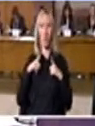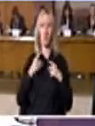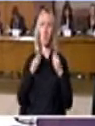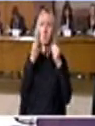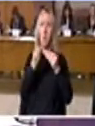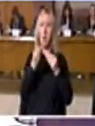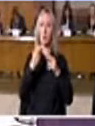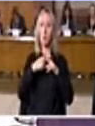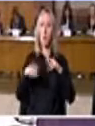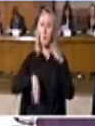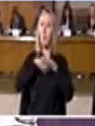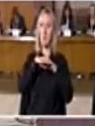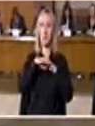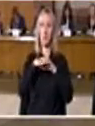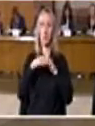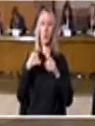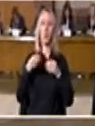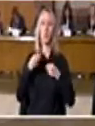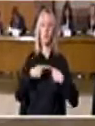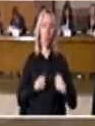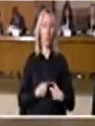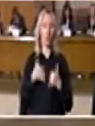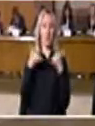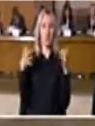puni doprinos razvoju društva. Hvala vam.